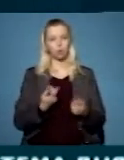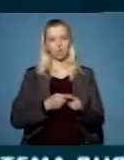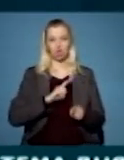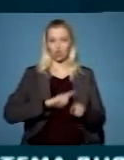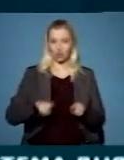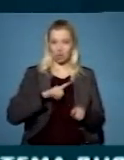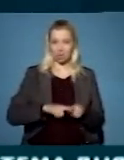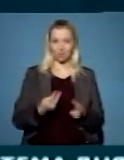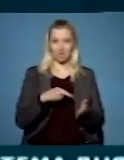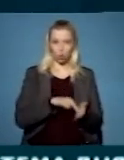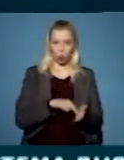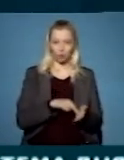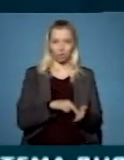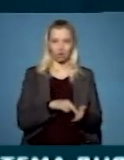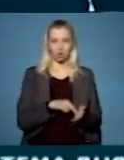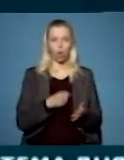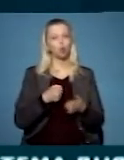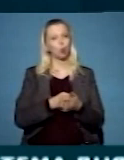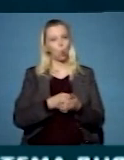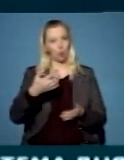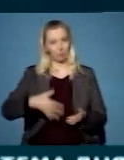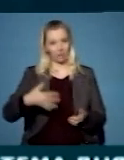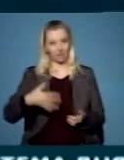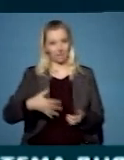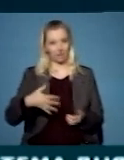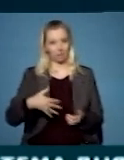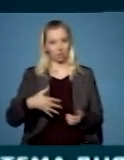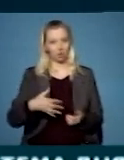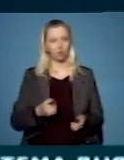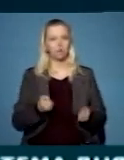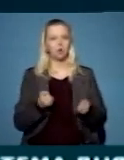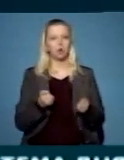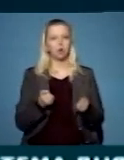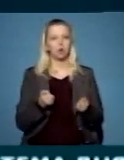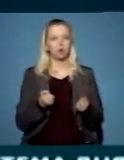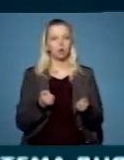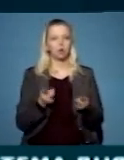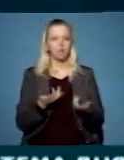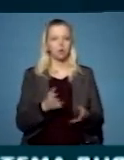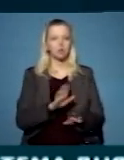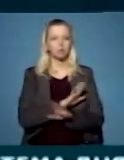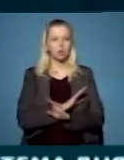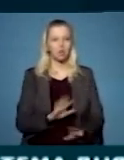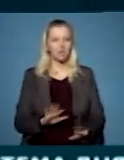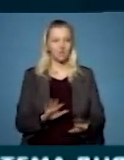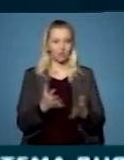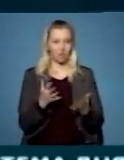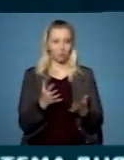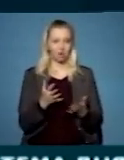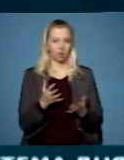швидкість встановлена до 50, кількість летальних випадків